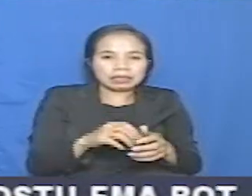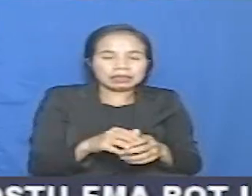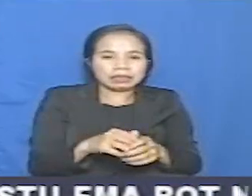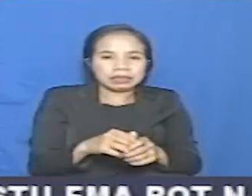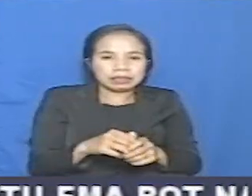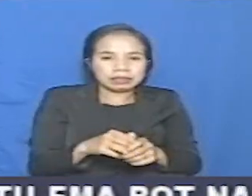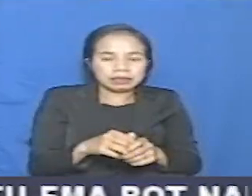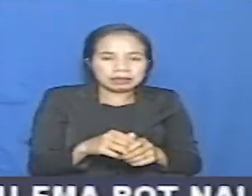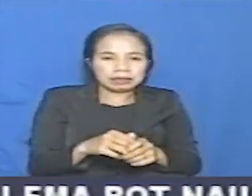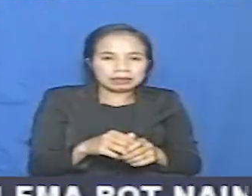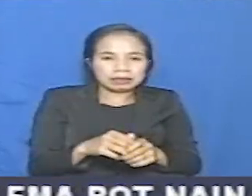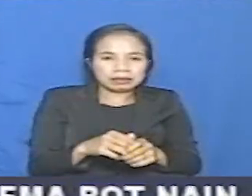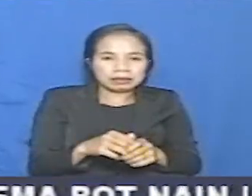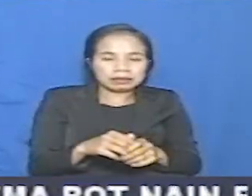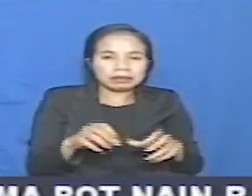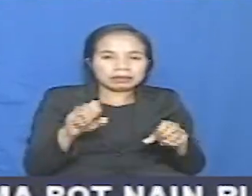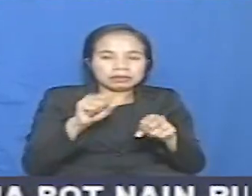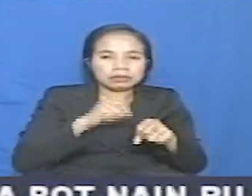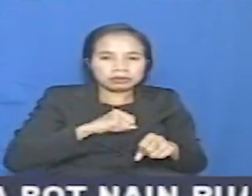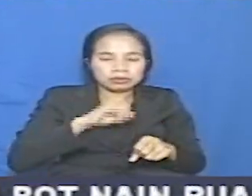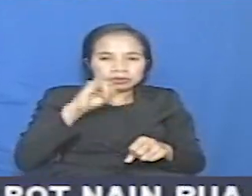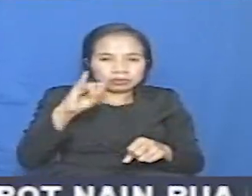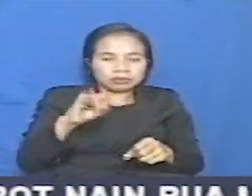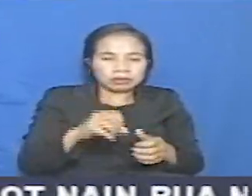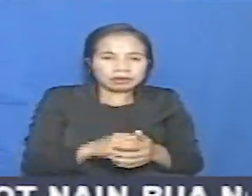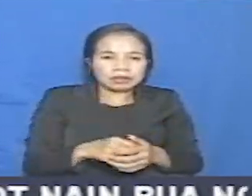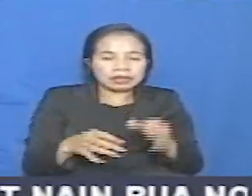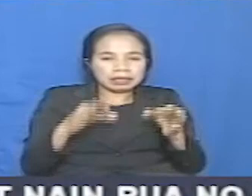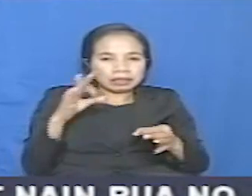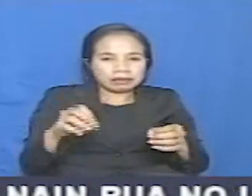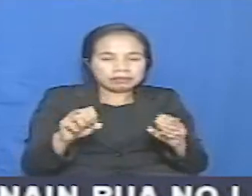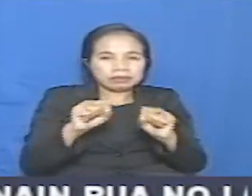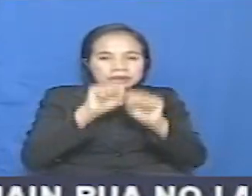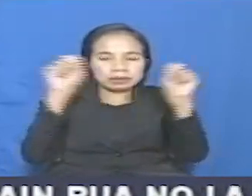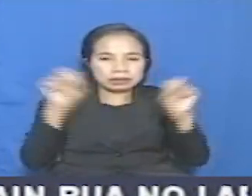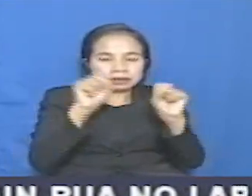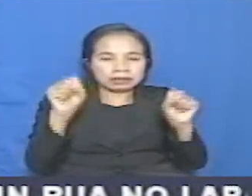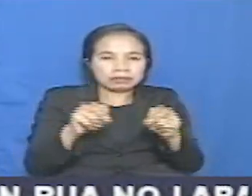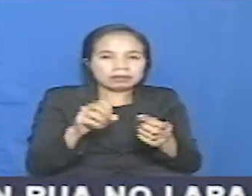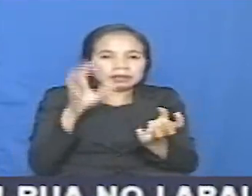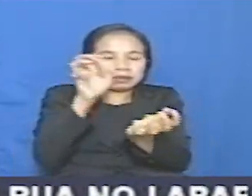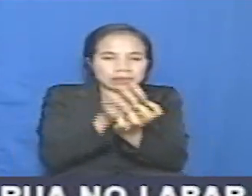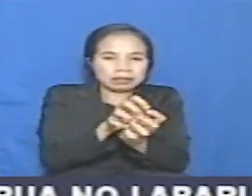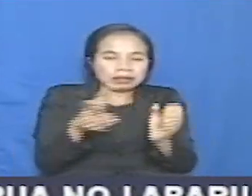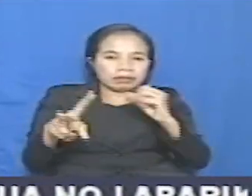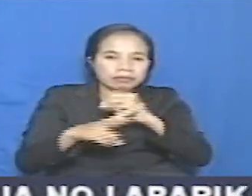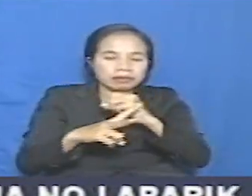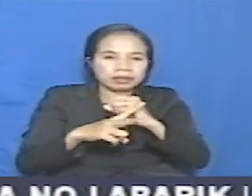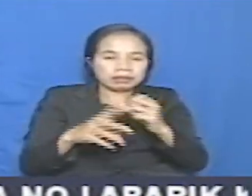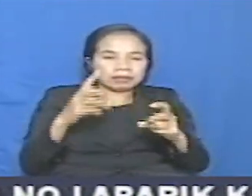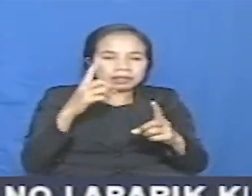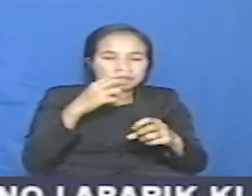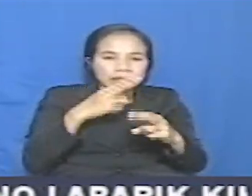suku kamina sa suai bila posto administratif suai. Entretanto, ya sábado fin de semana, la FAEC nos trata víctima Jonaran Francisco